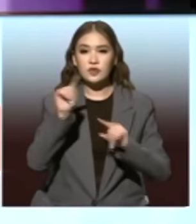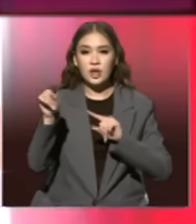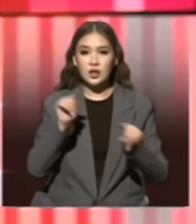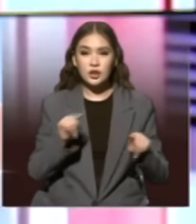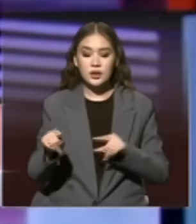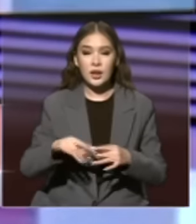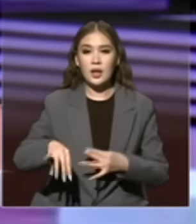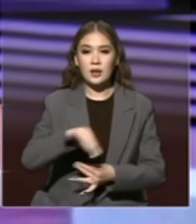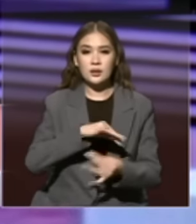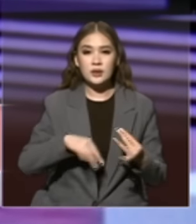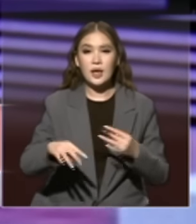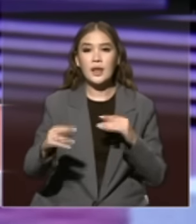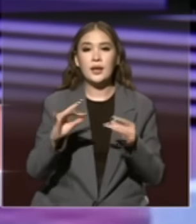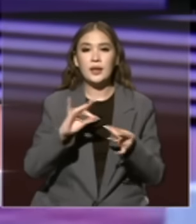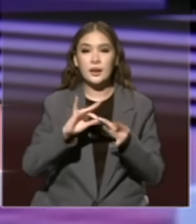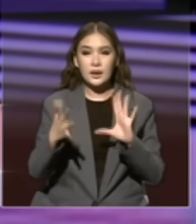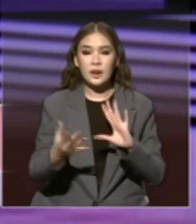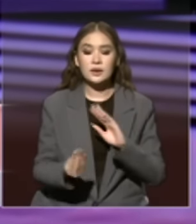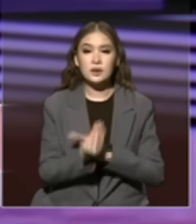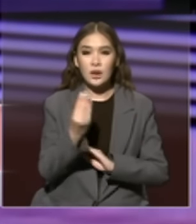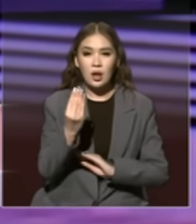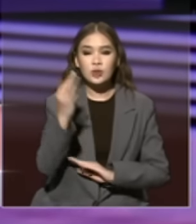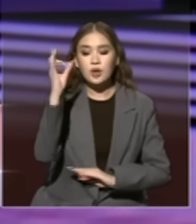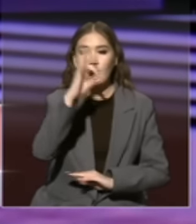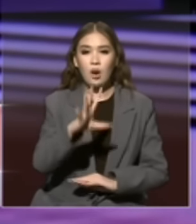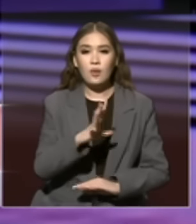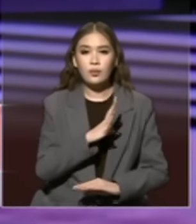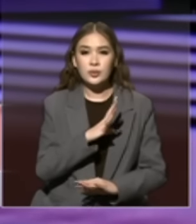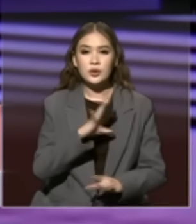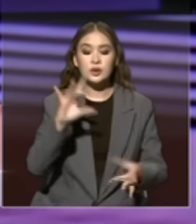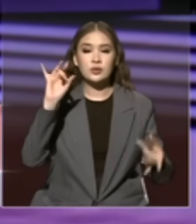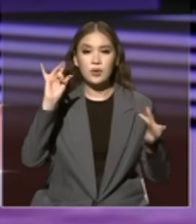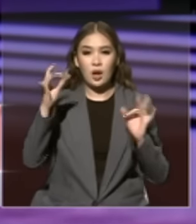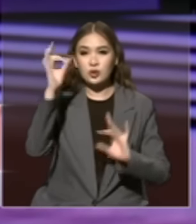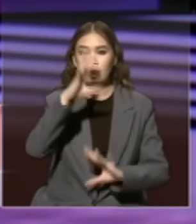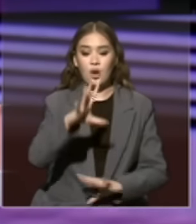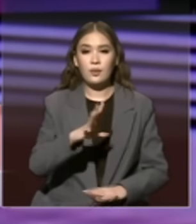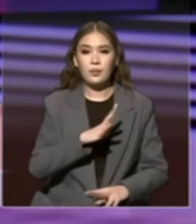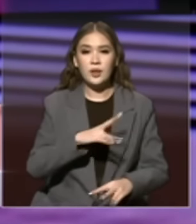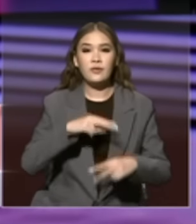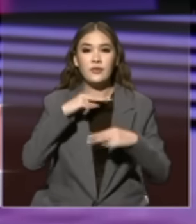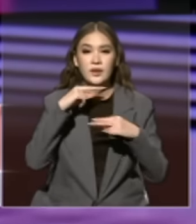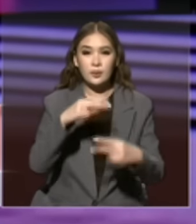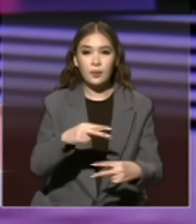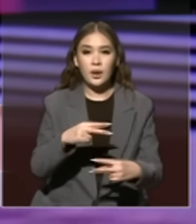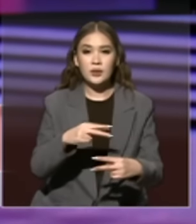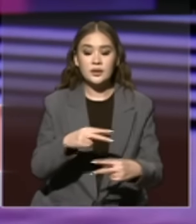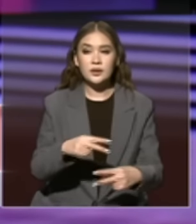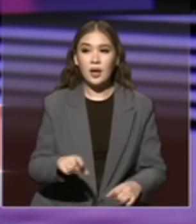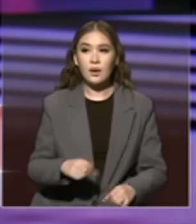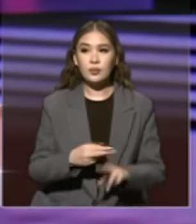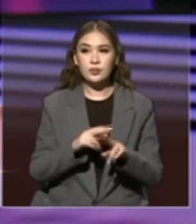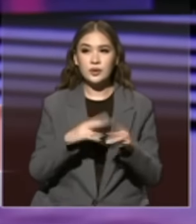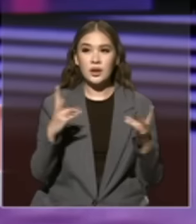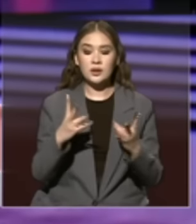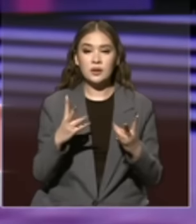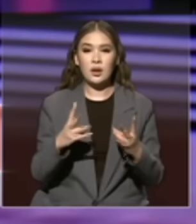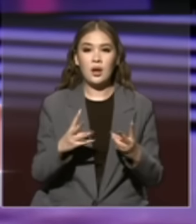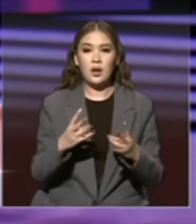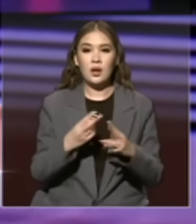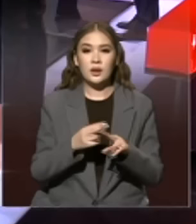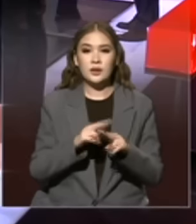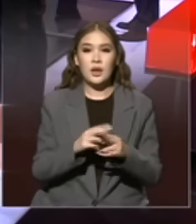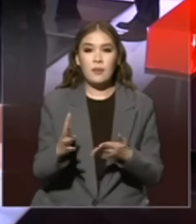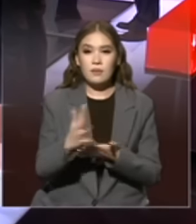айтылған әлеуметтік желідегі бір жойқын шабуылдар емес. Салқын қандылықпен, жиналған